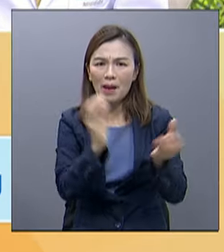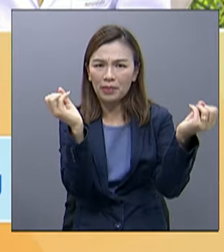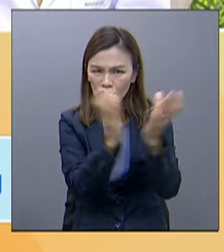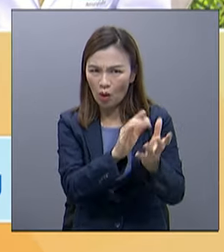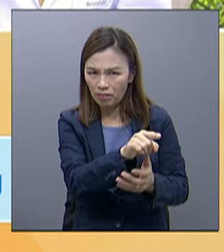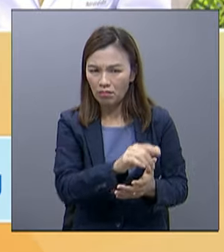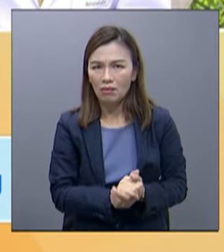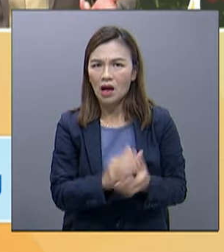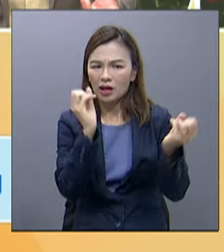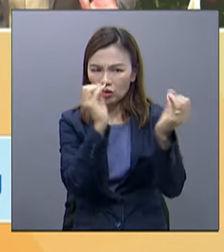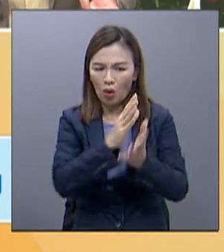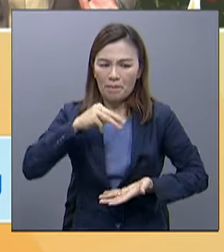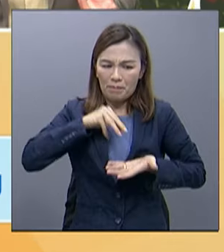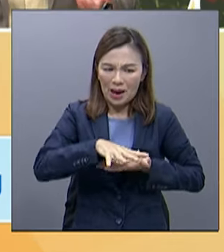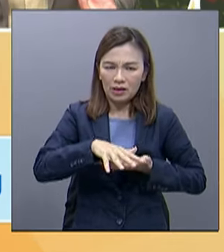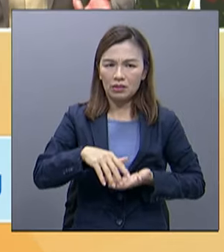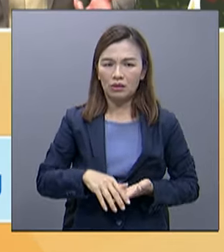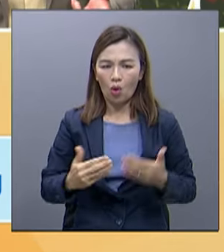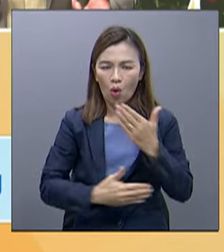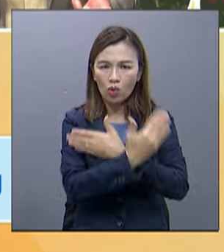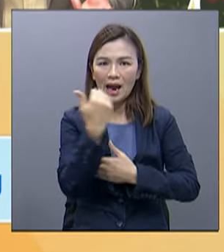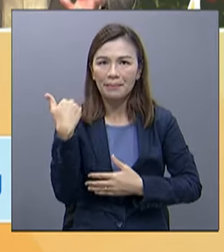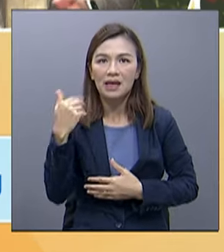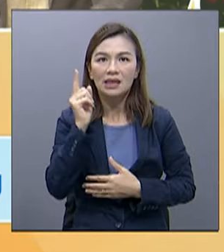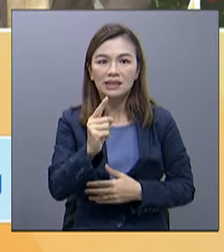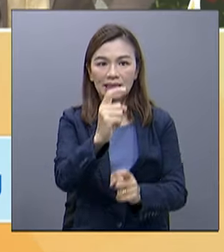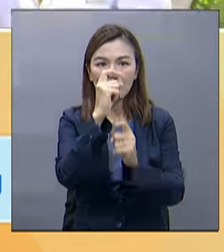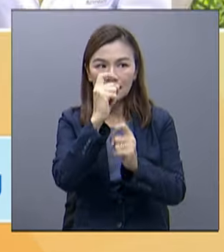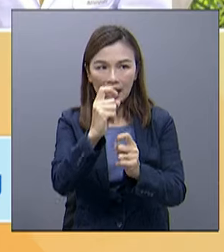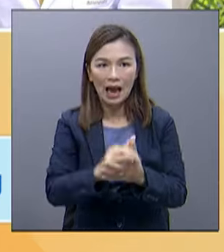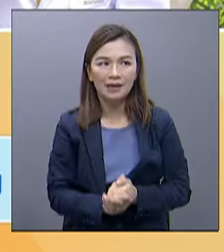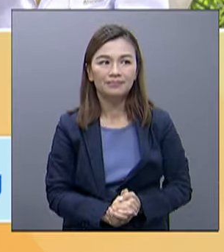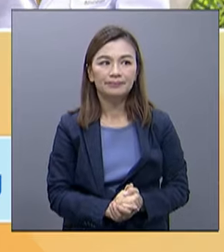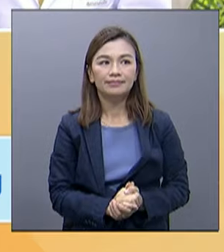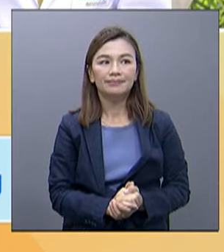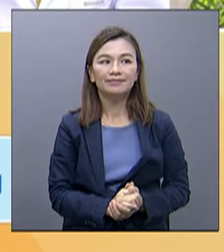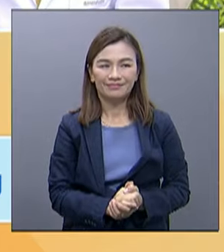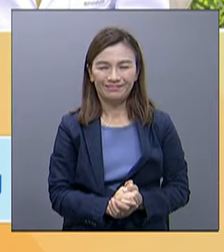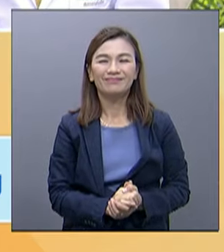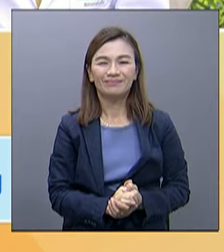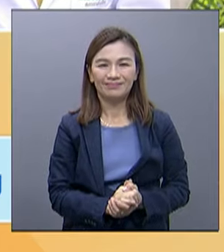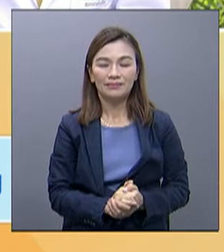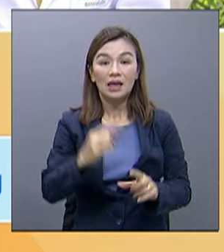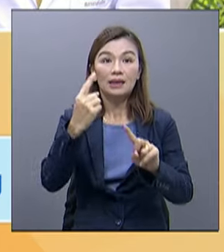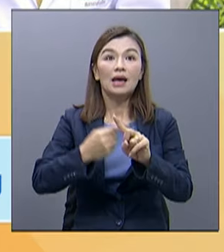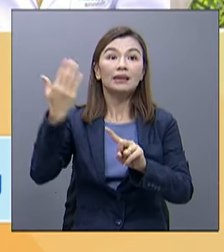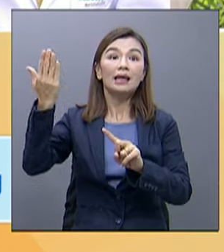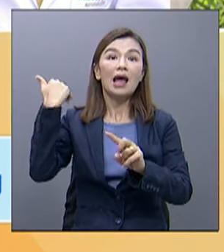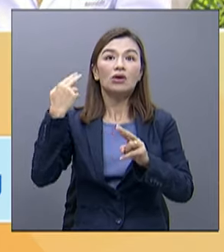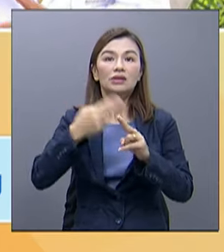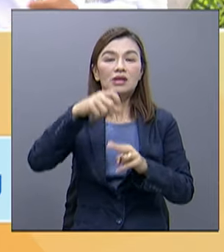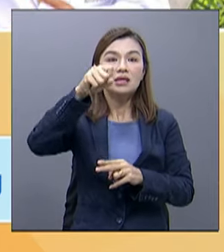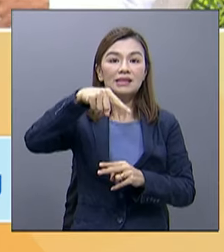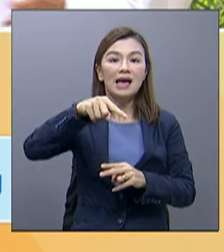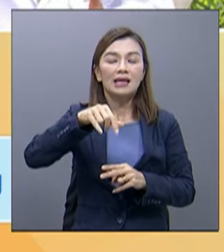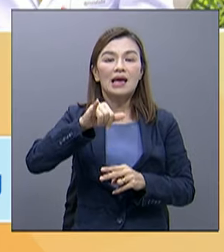ภัยกว่าน้ำตาลแต่ตอนนี้ผลมันออกมาบอกแล้วว่าอันตรายกว่าครับครับปีนี้เพิ่งออกมาเดือนที่แล้วนะฮะไอสารที่ใช้